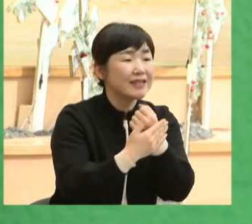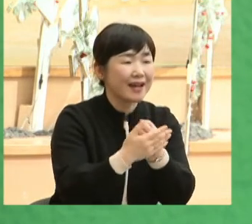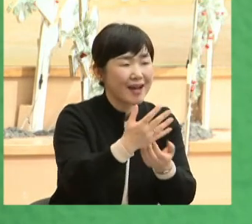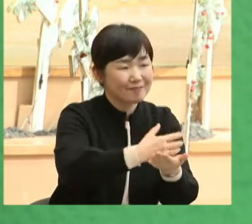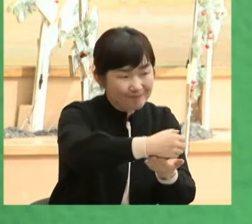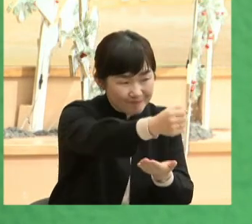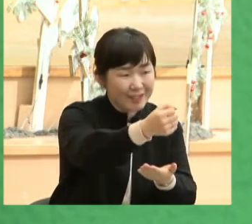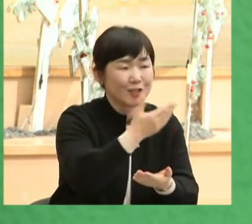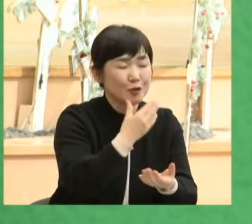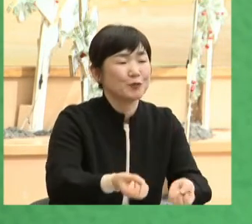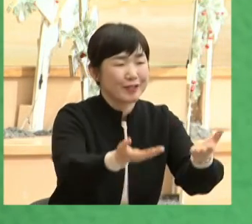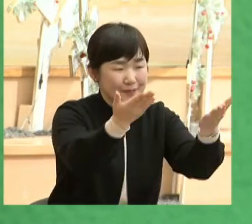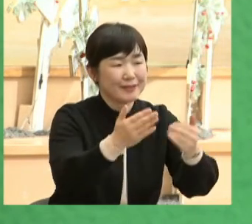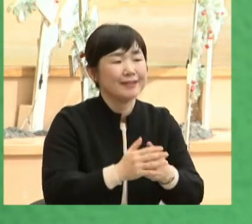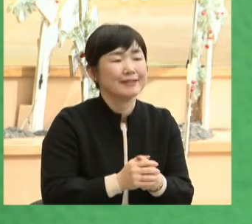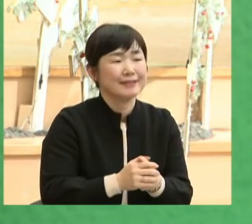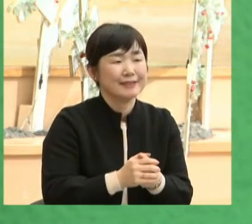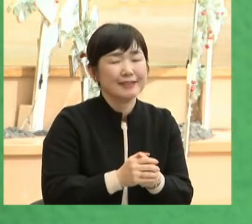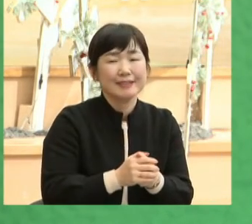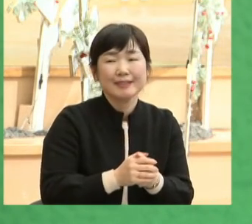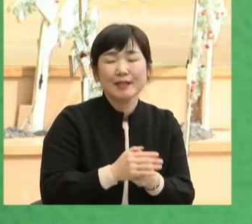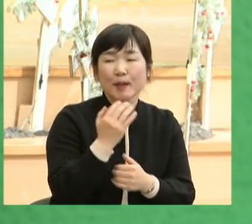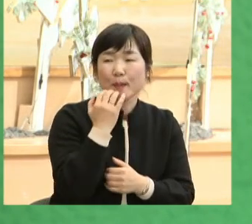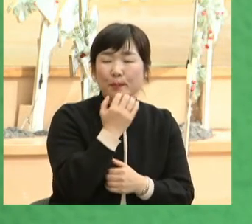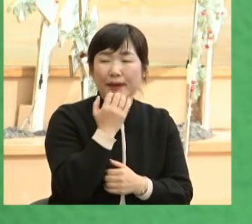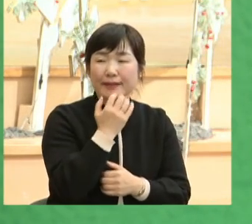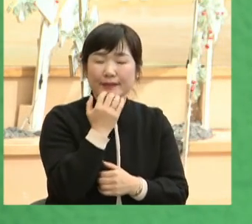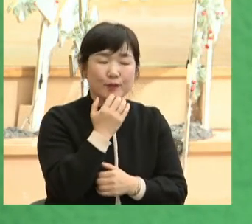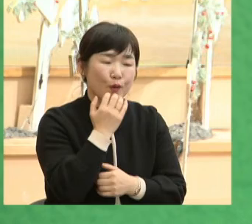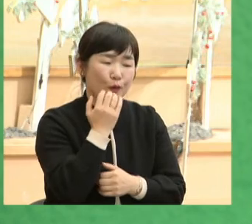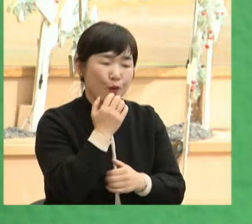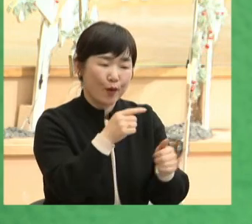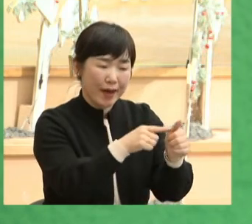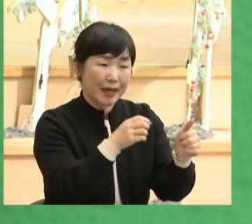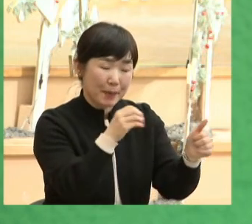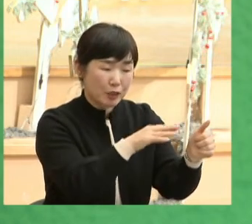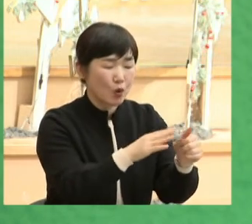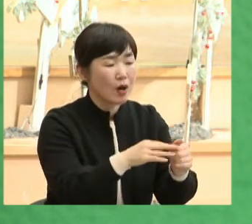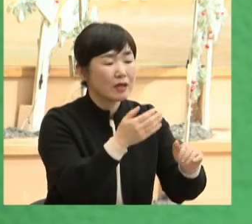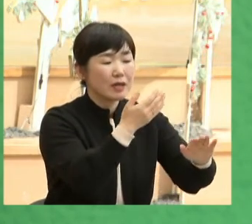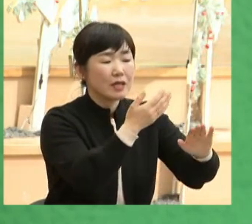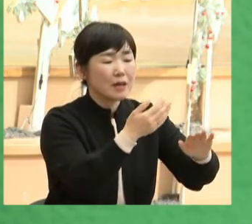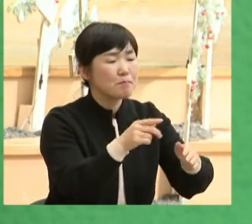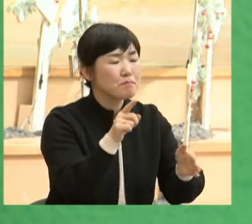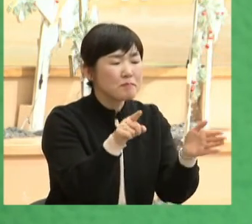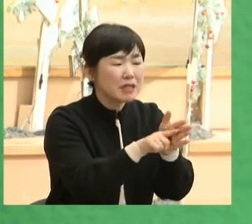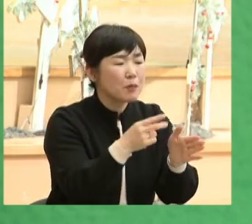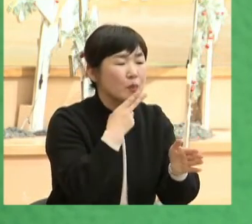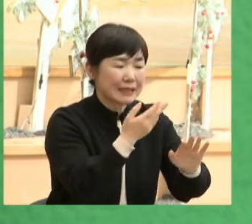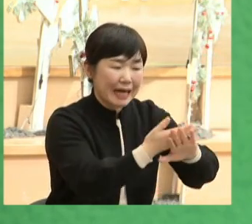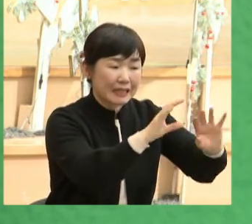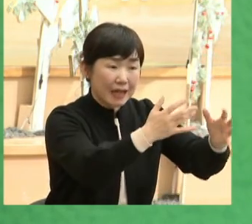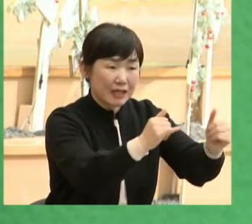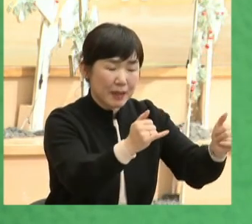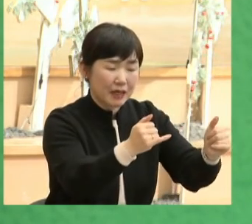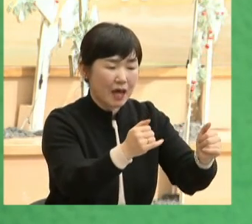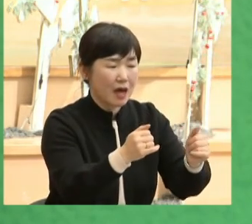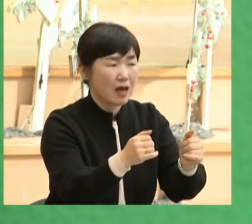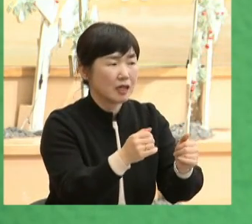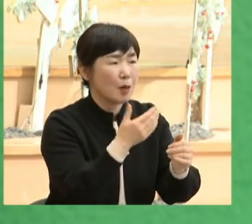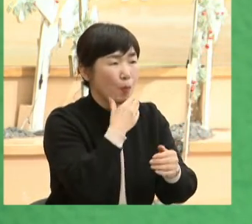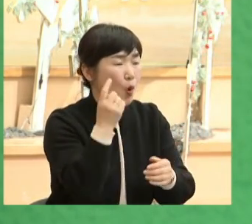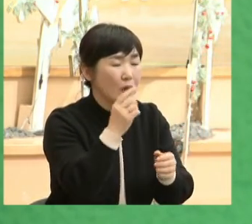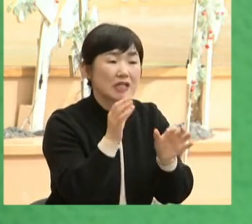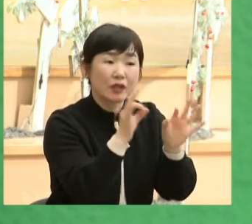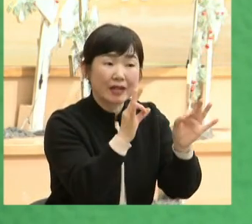수 있기를 주님의 이름으로 축원합니다 베드로에게 주신 이방인에게 복음을 전하라는 최초의 지시없이 기도 중에